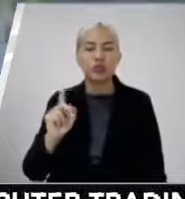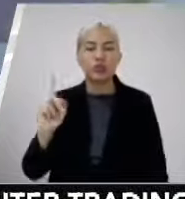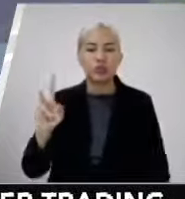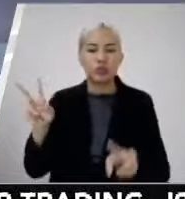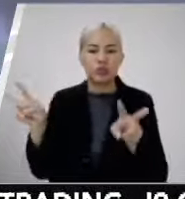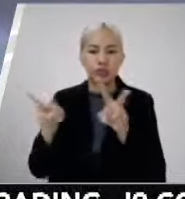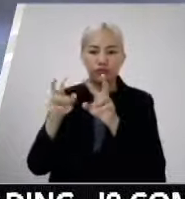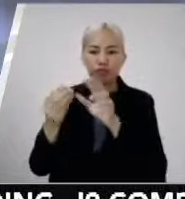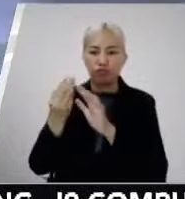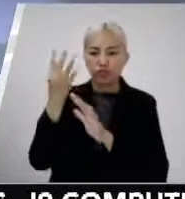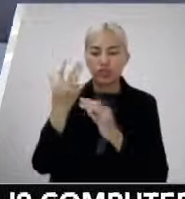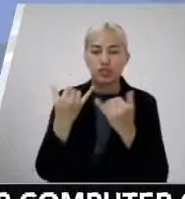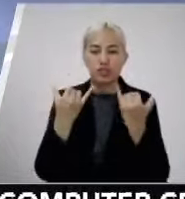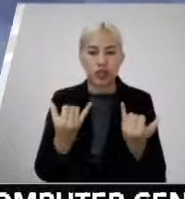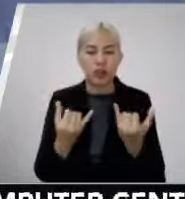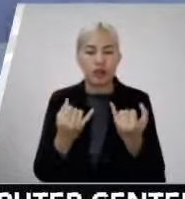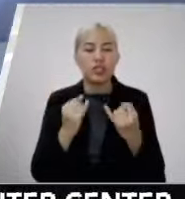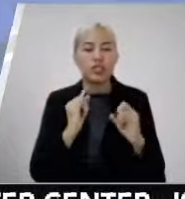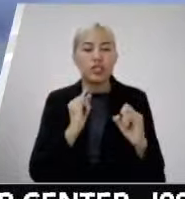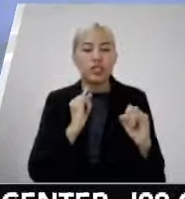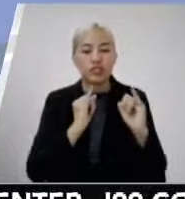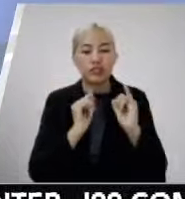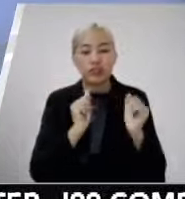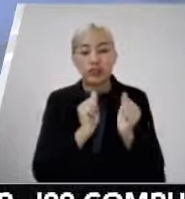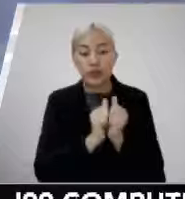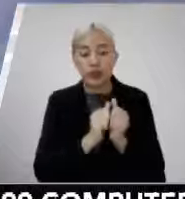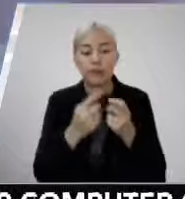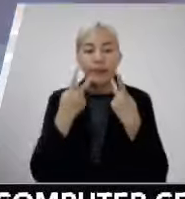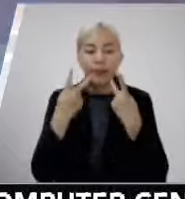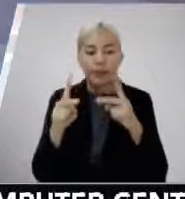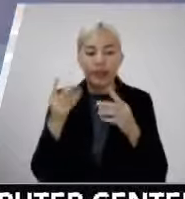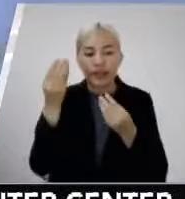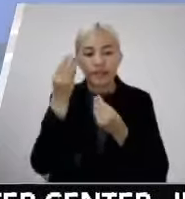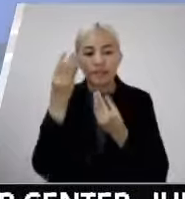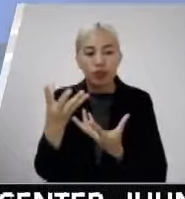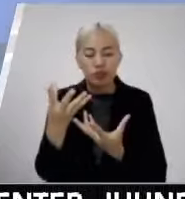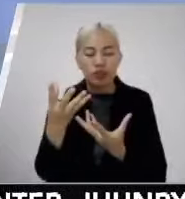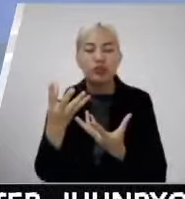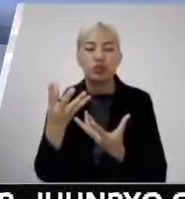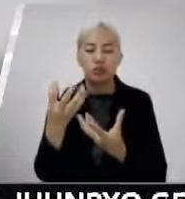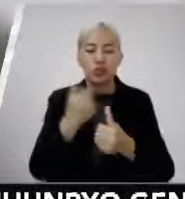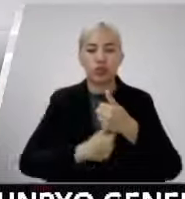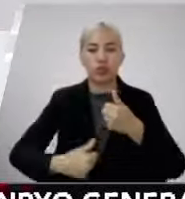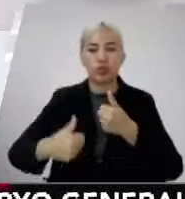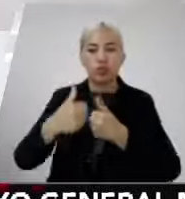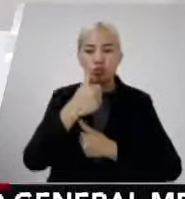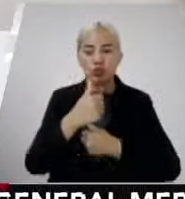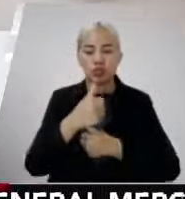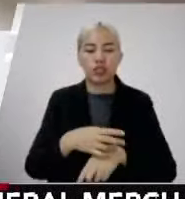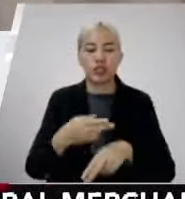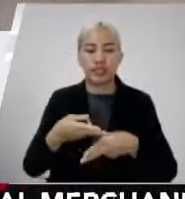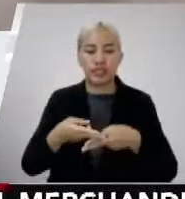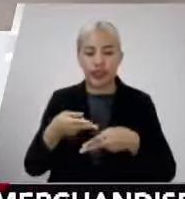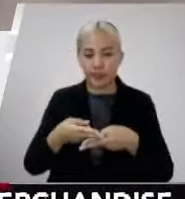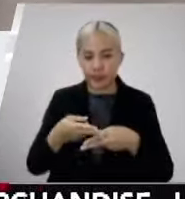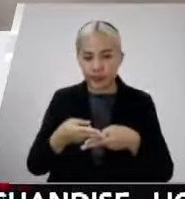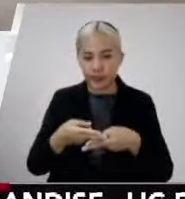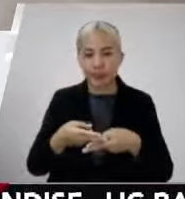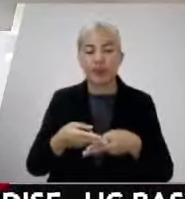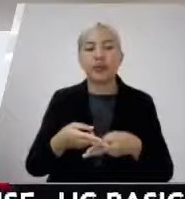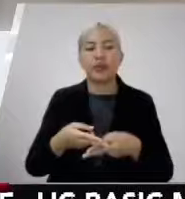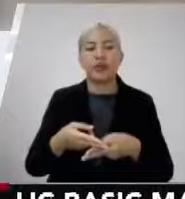Public Information Head, Dr. Elmer Empiales. Magandang umaga at welcome sa Balitang Hali. Magandang umaga po sa lahat po